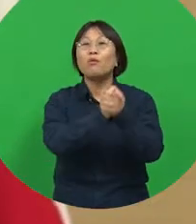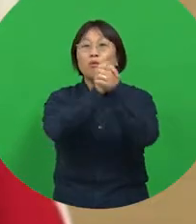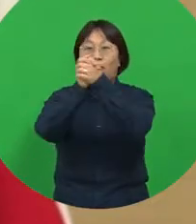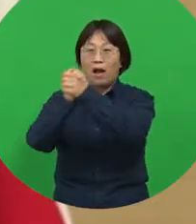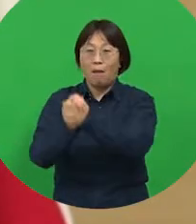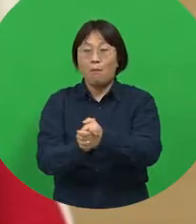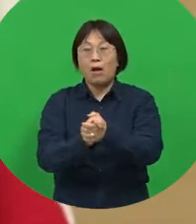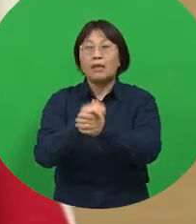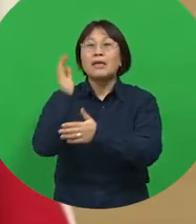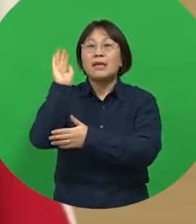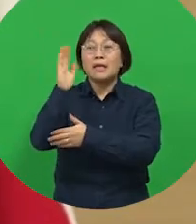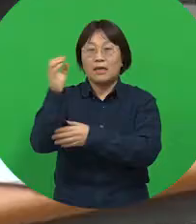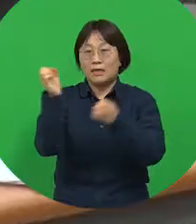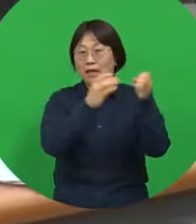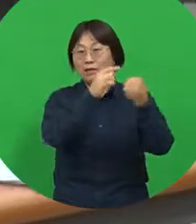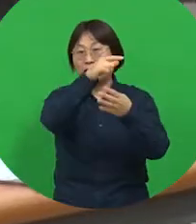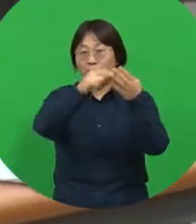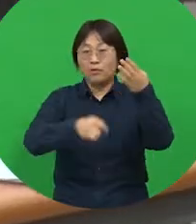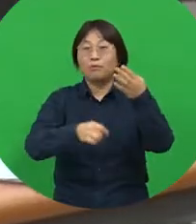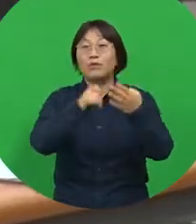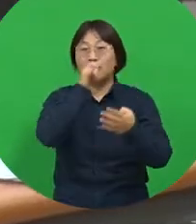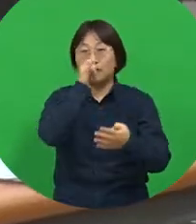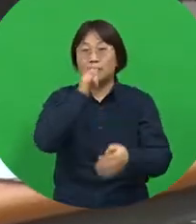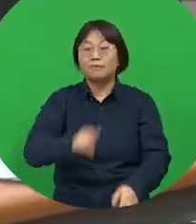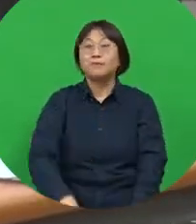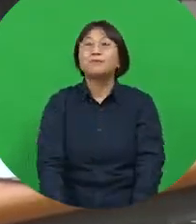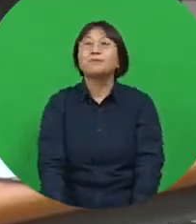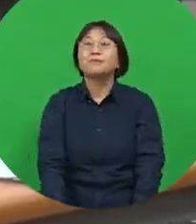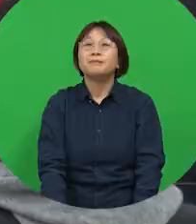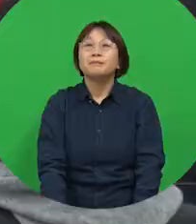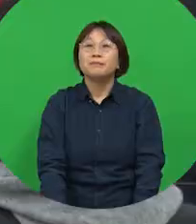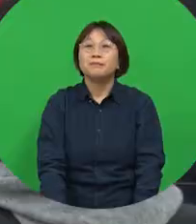화합하며 이야기를 나누는 순서도 마련됐습니다.